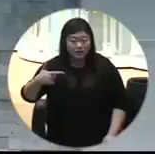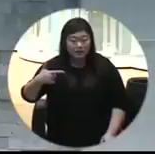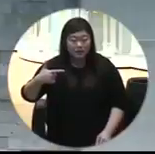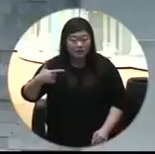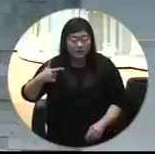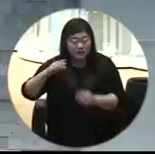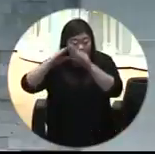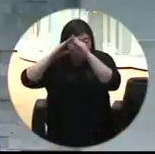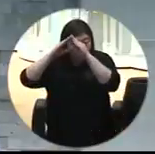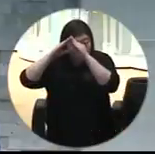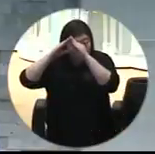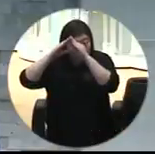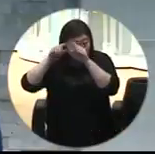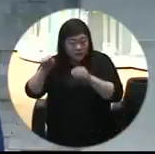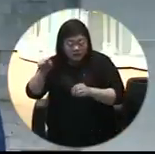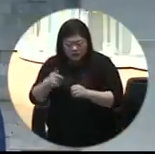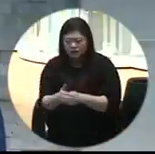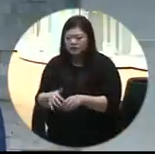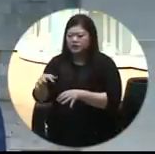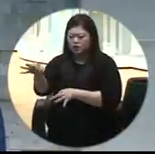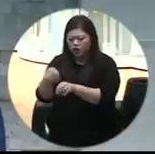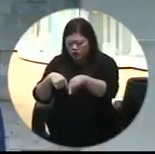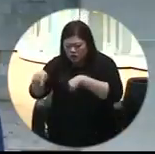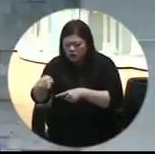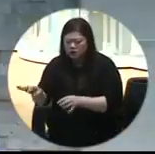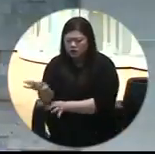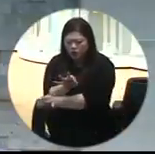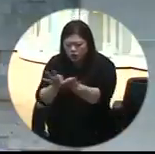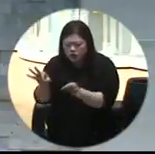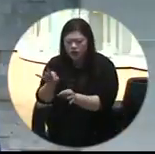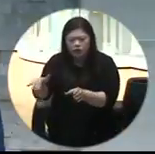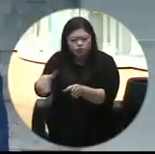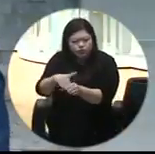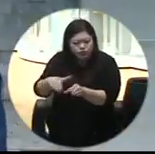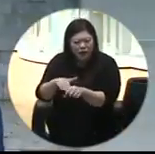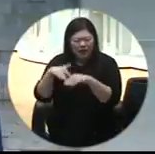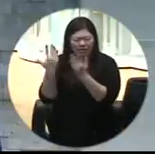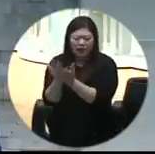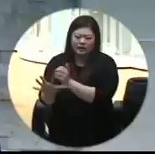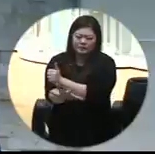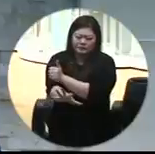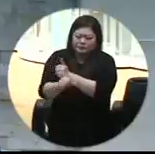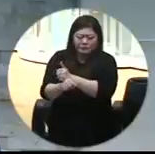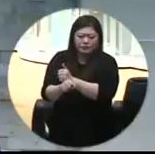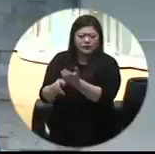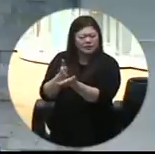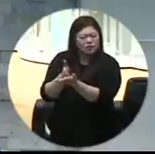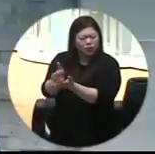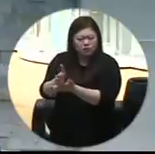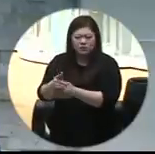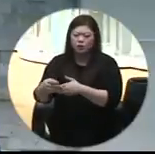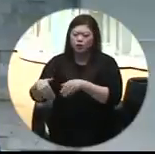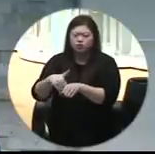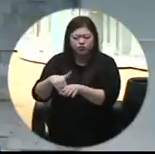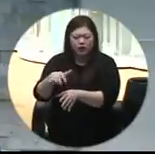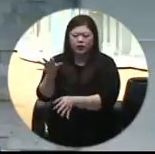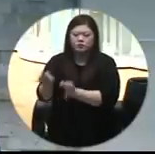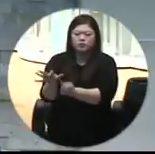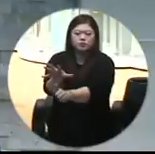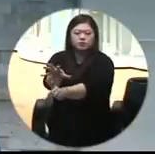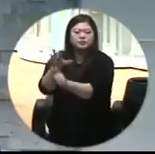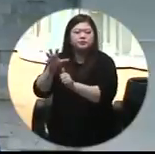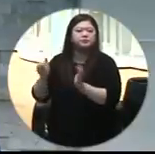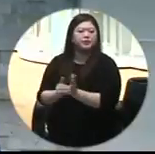가지고 정치, 경제, 문화 이걸 다 그렇게 장악하겠다는 의도가 담겨져 있어요. 이